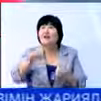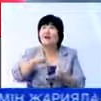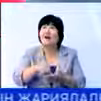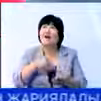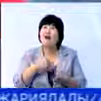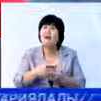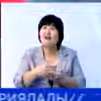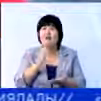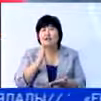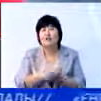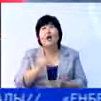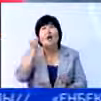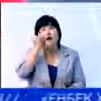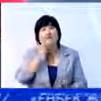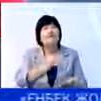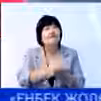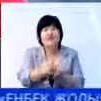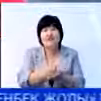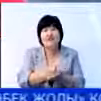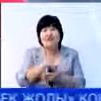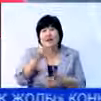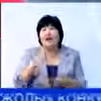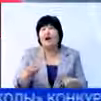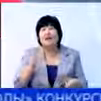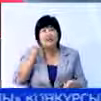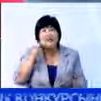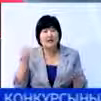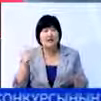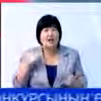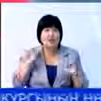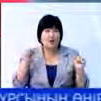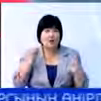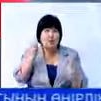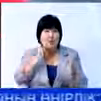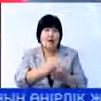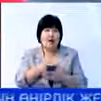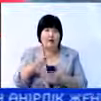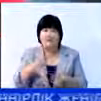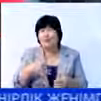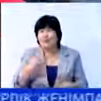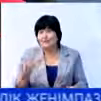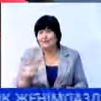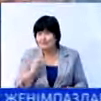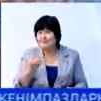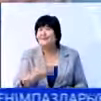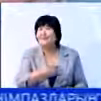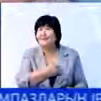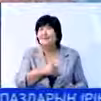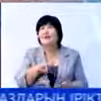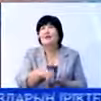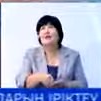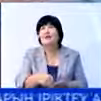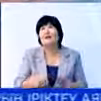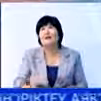жүріп, ветеран біз қаншаға жасы келген спорт фанаттары соған қызығып, қатысып жүріп біз. Турнир